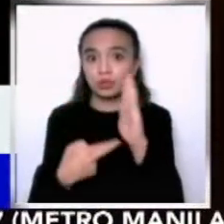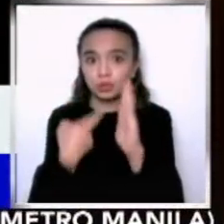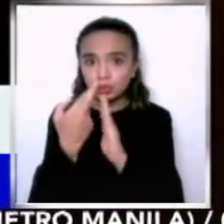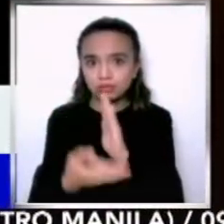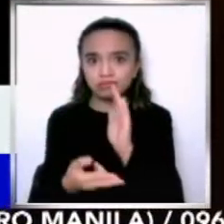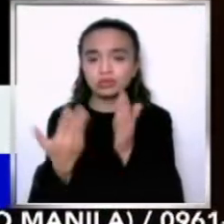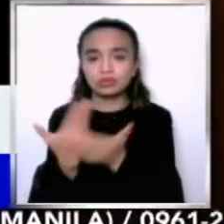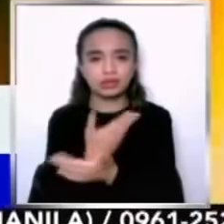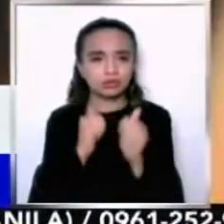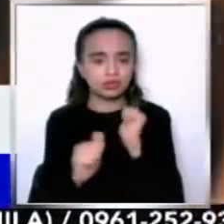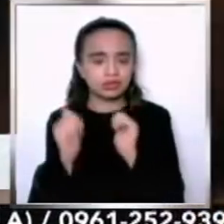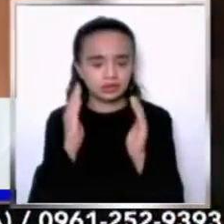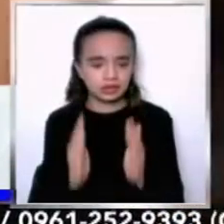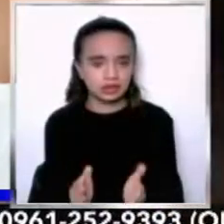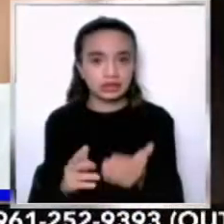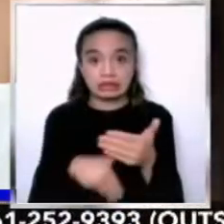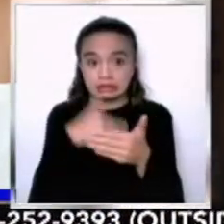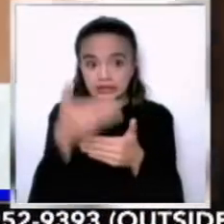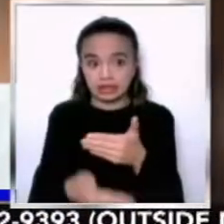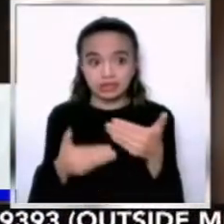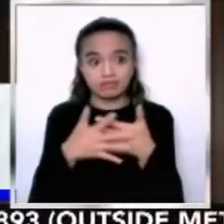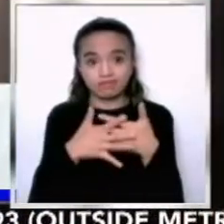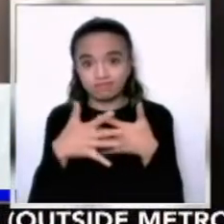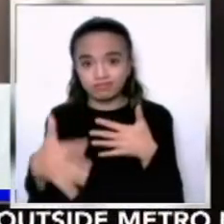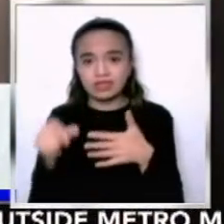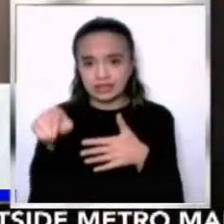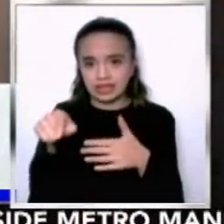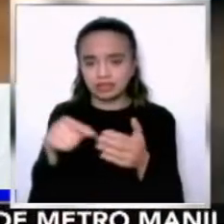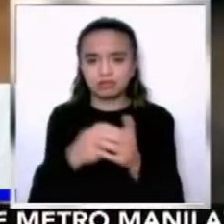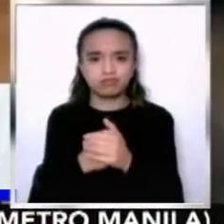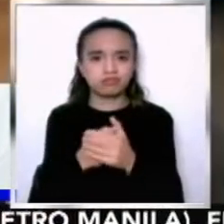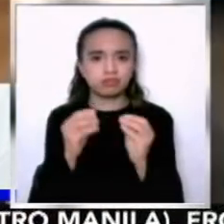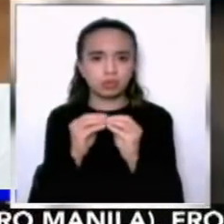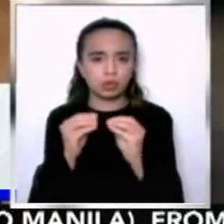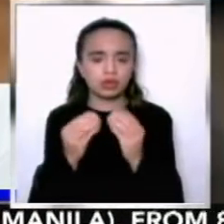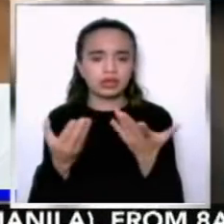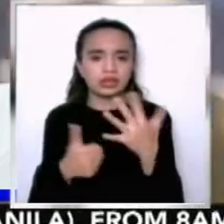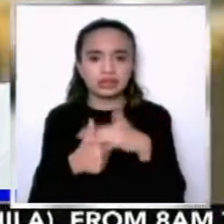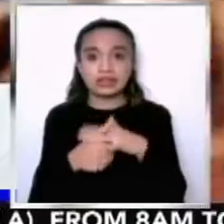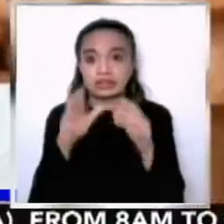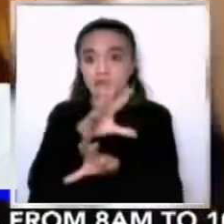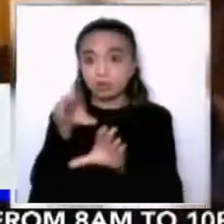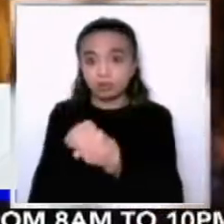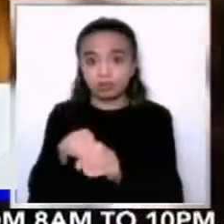mga weeks na darating, sila yung aangat dito. Masayang sama si Alice, maganda yung role niya rito.